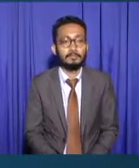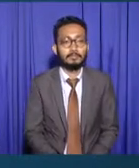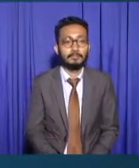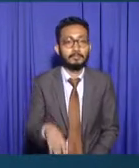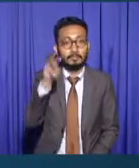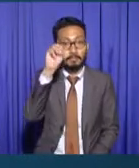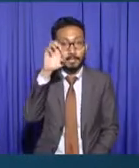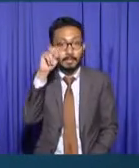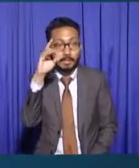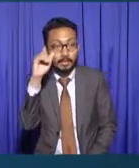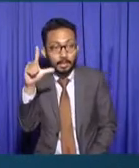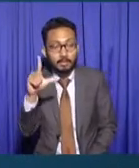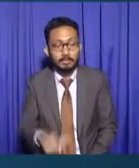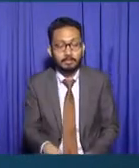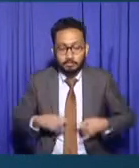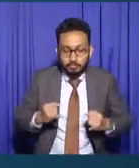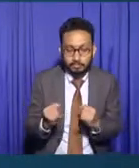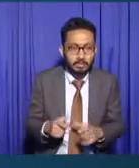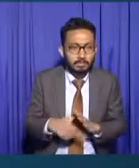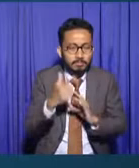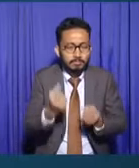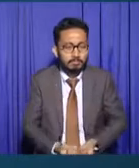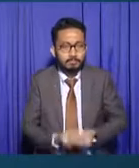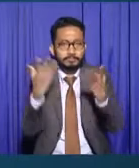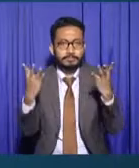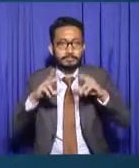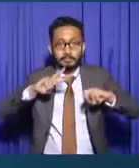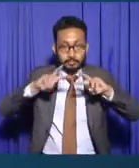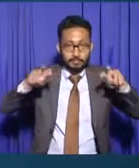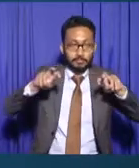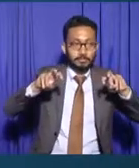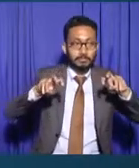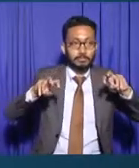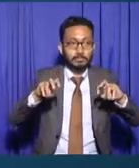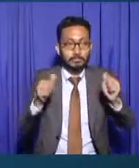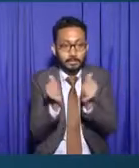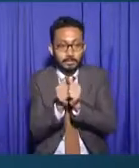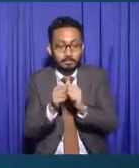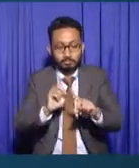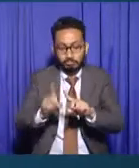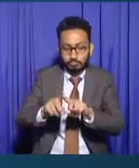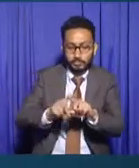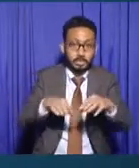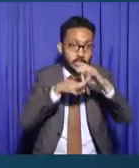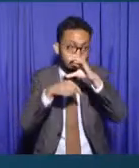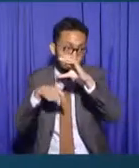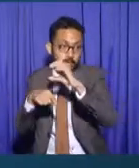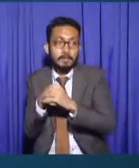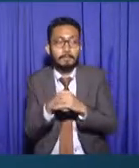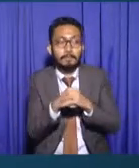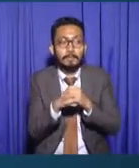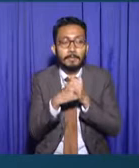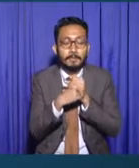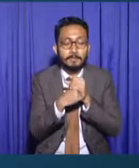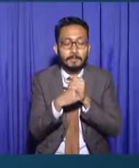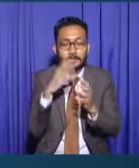Mendel menjalankan lebih banyak kajian dengan berbagai ciri dan akhirnya beliau